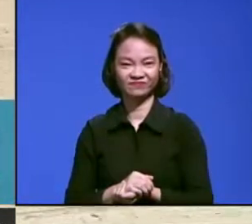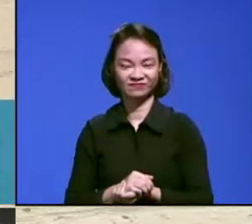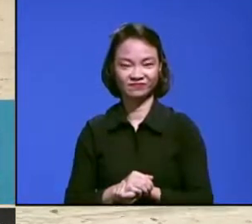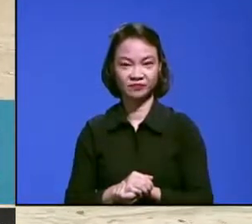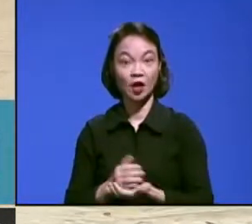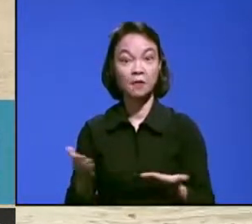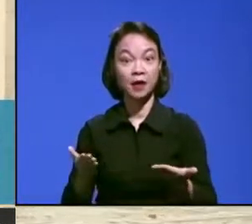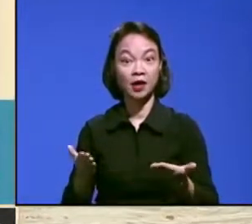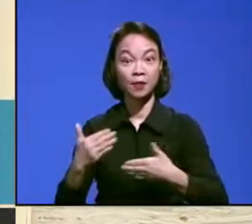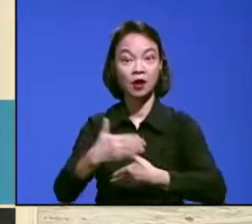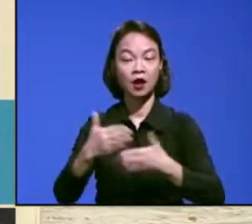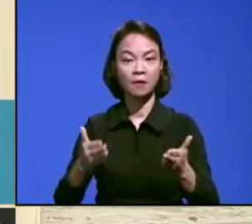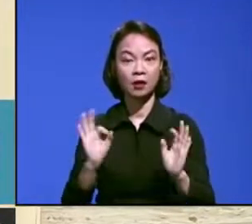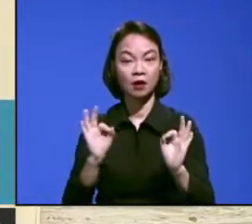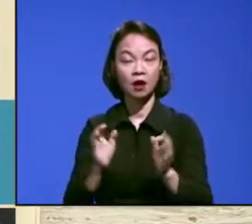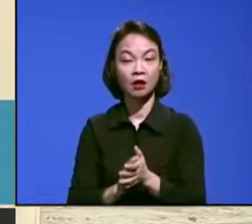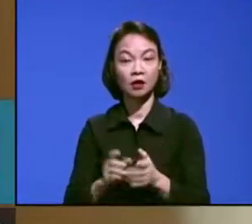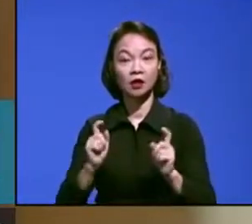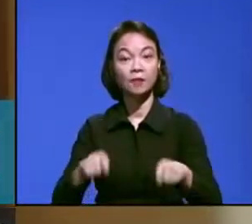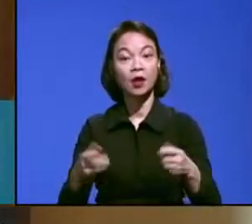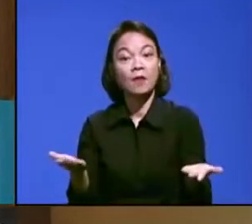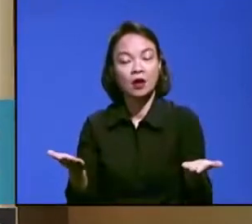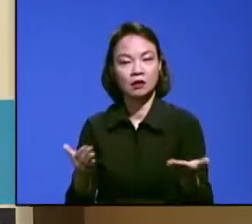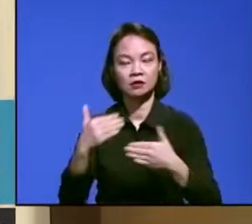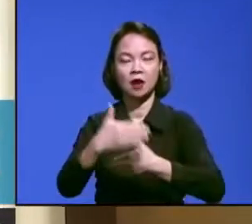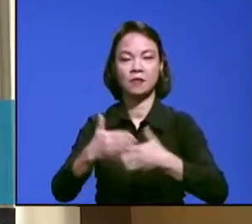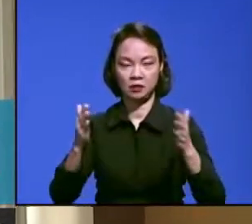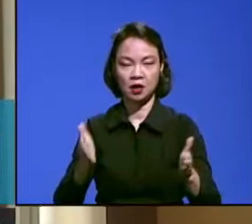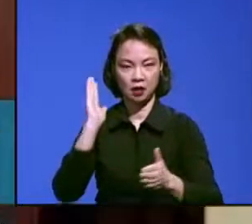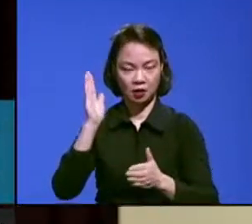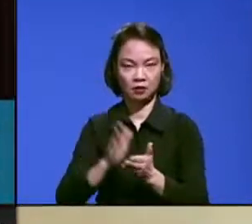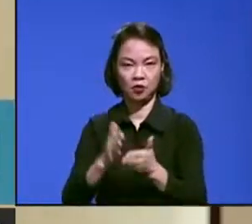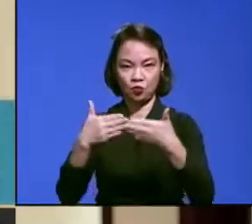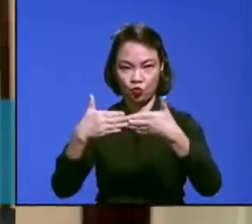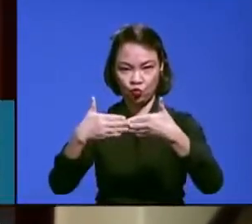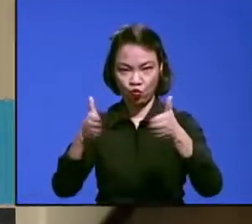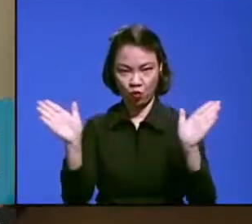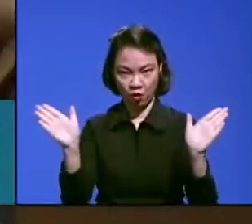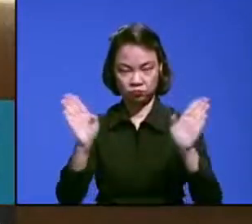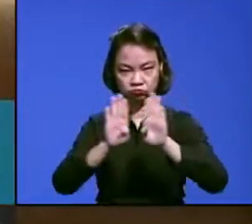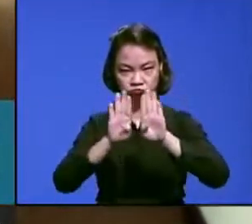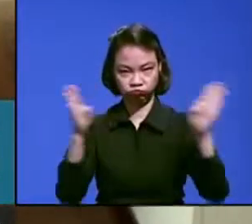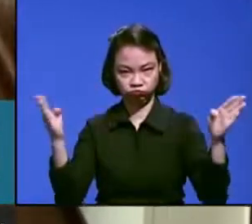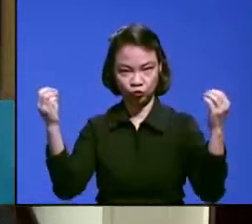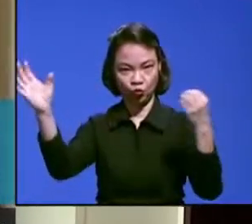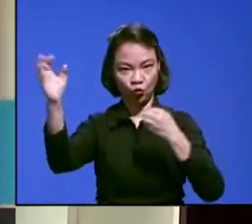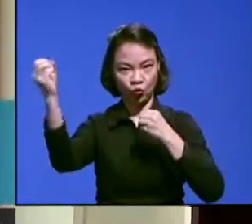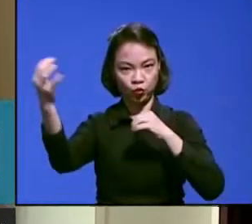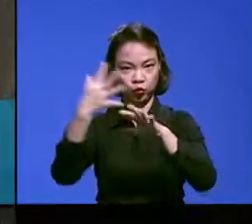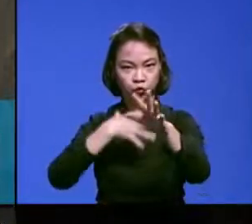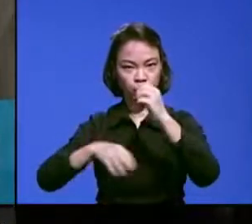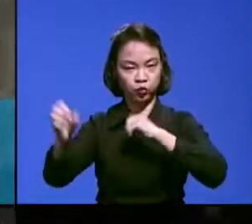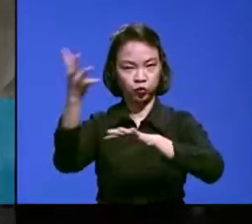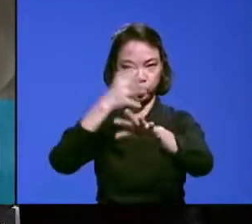Lalu bagaimana dengan kamar yang tidak dioperasikan? Kamar-kamar ini akan dibiarkan terbuka untuk menjaga sirkulasi udara.